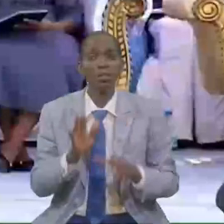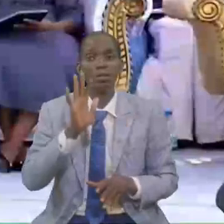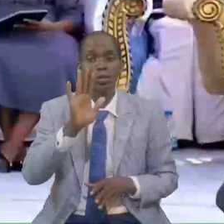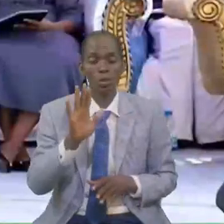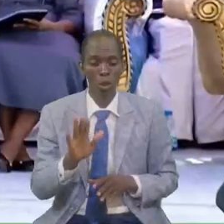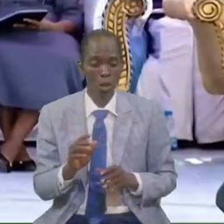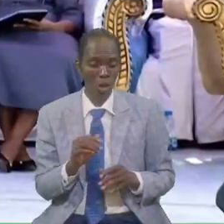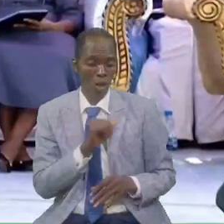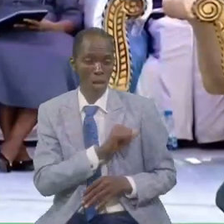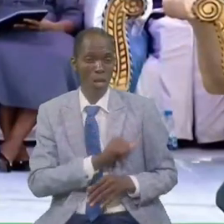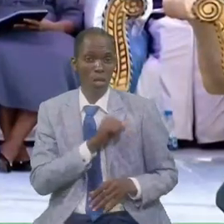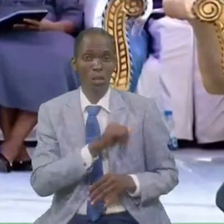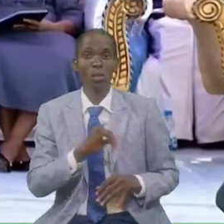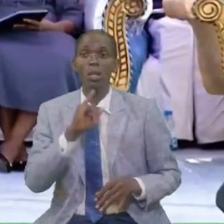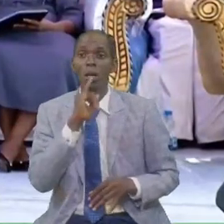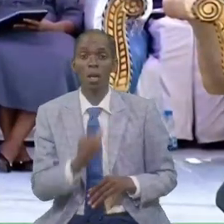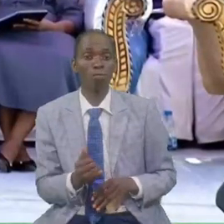Si votre attitude